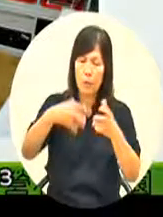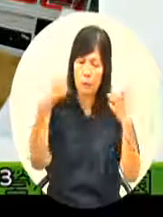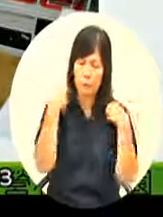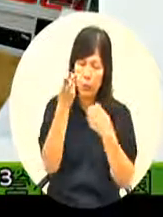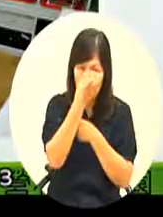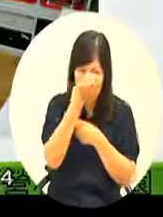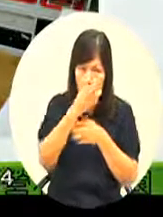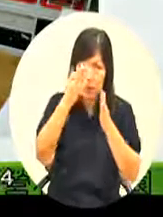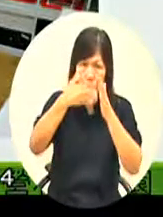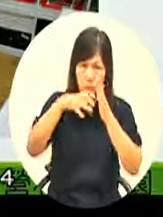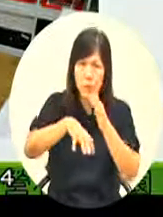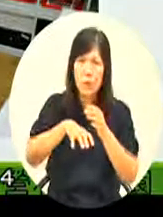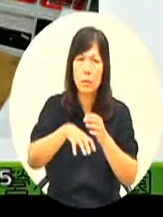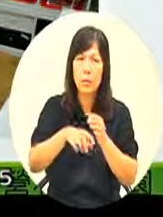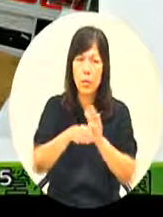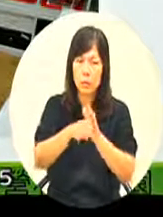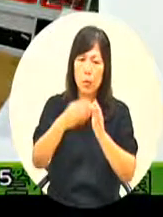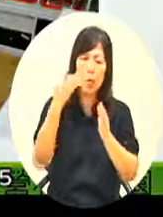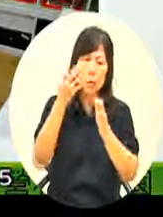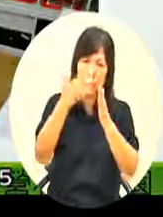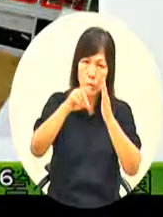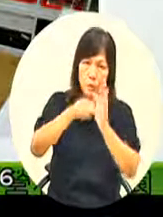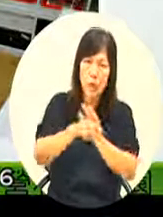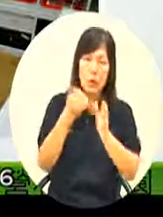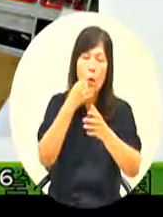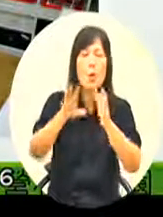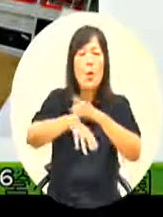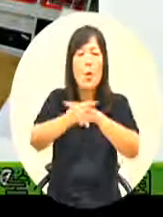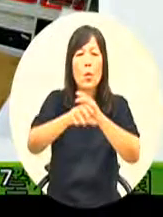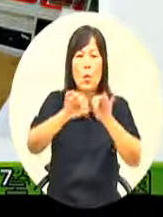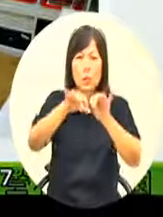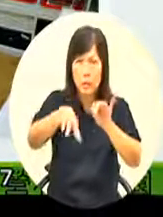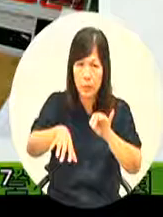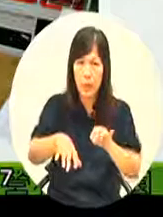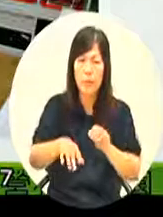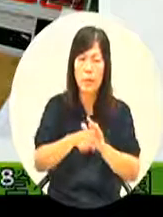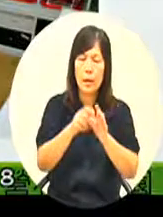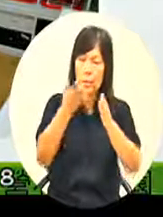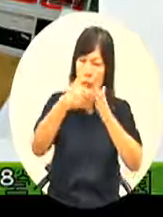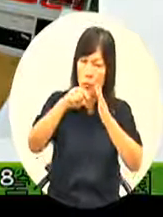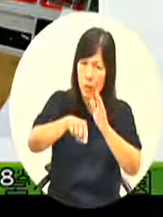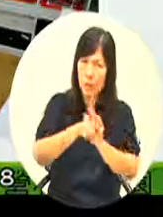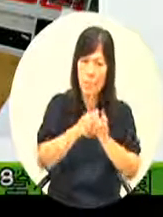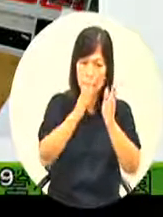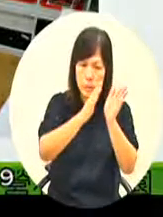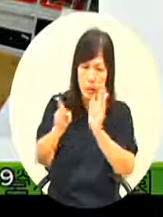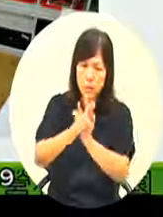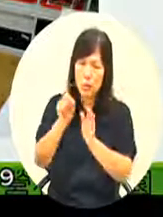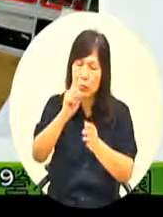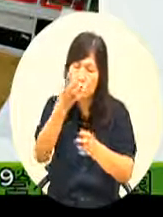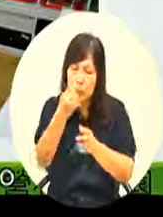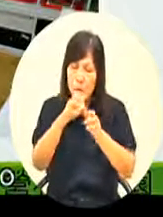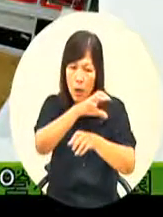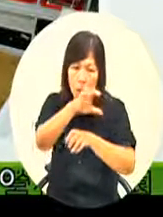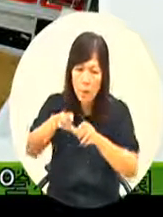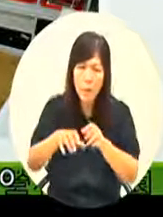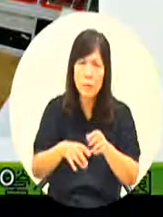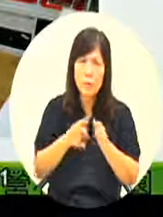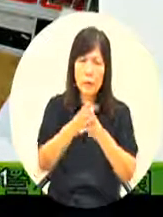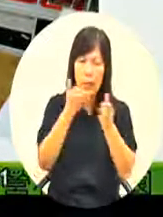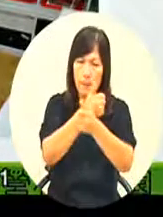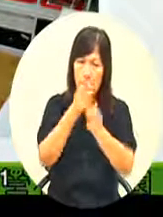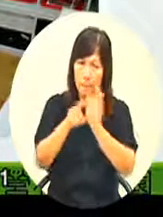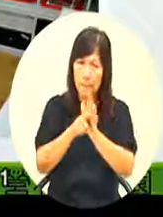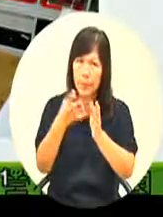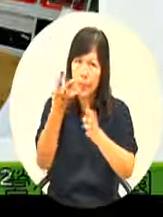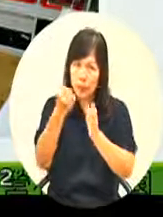校里面，如果这个学校有闲置的空间，如果这个学校可以整理出多少的空间，那代表我们可能